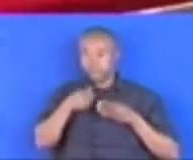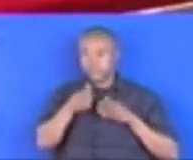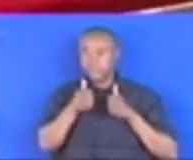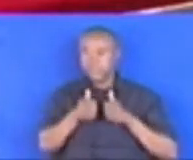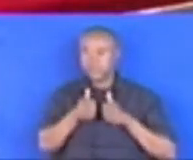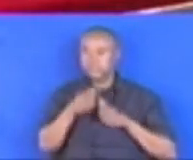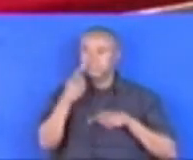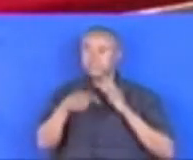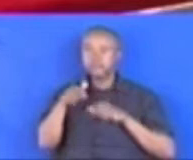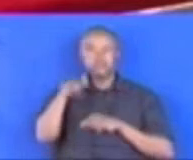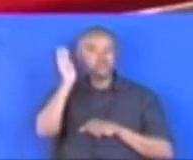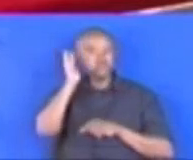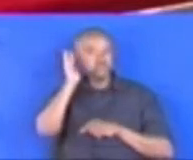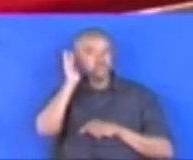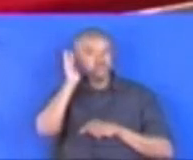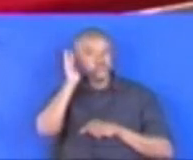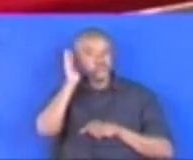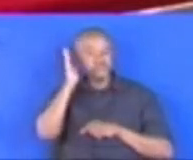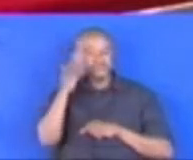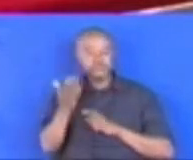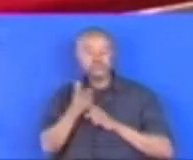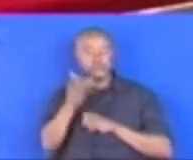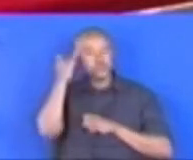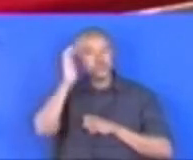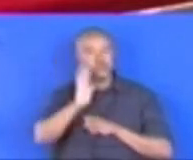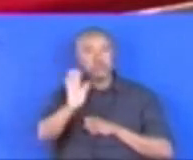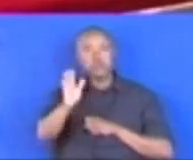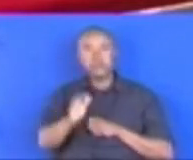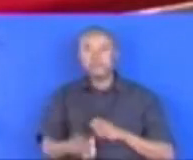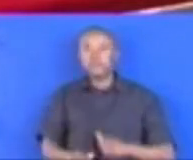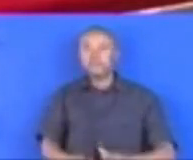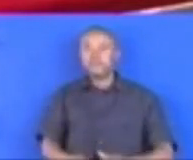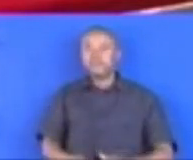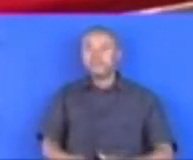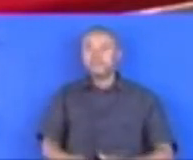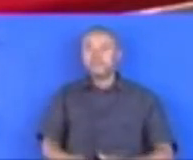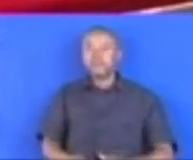nitaendelea kuwa msikivu na kuzingatia ushauri wao siku zote.